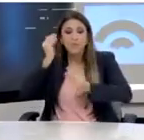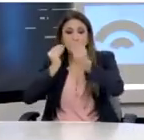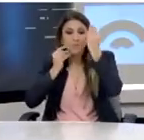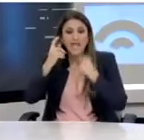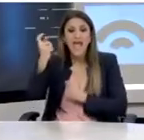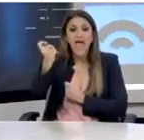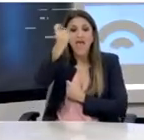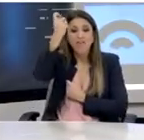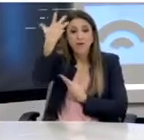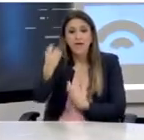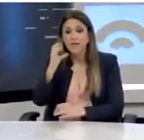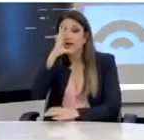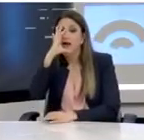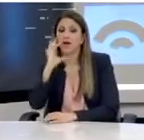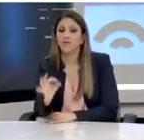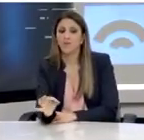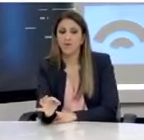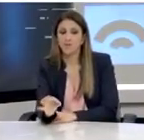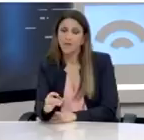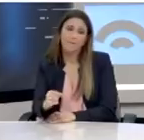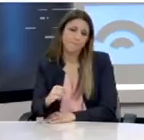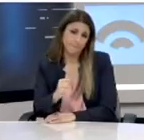Σολωμός. Και θεωρώ